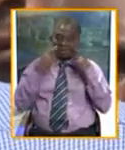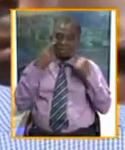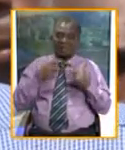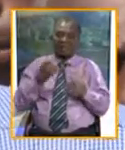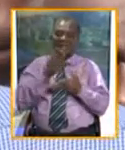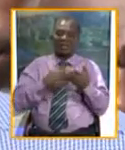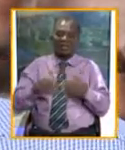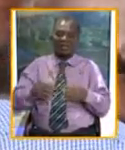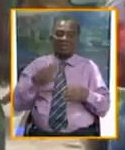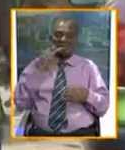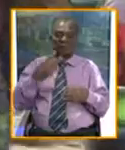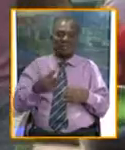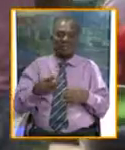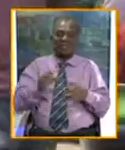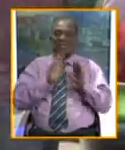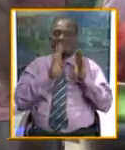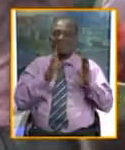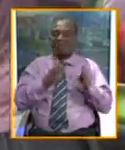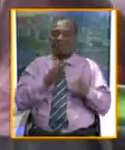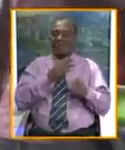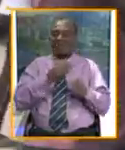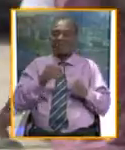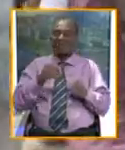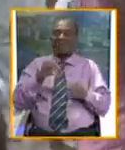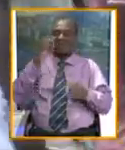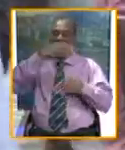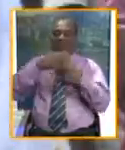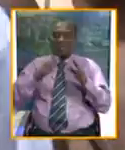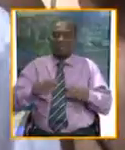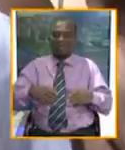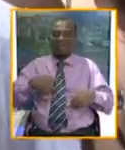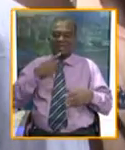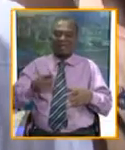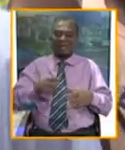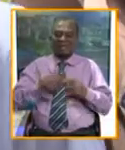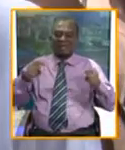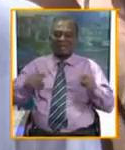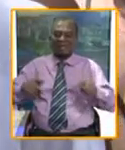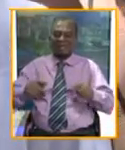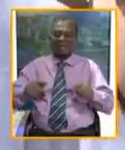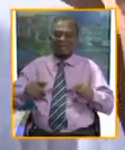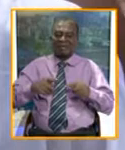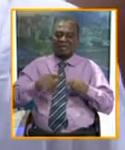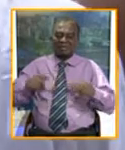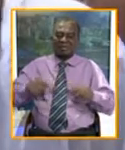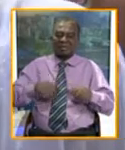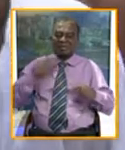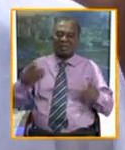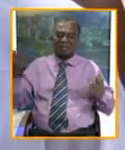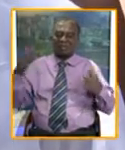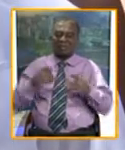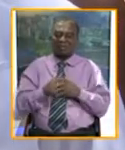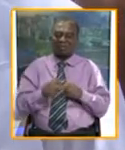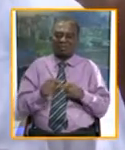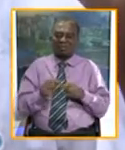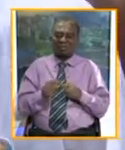sont retrouvés devant son QG pour exprimer leur colère. Très, très, très. Ça est plus que le mot tirer